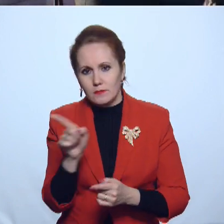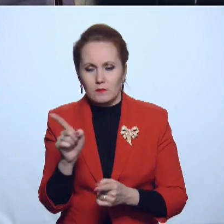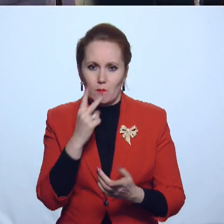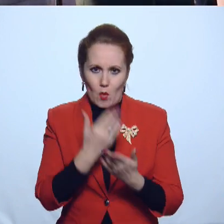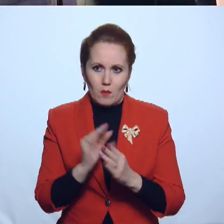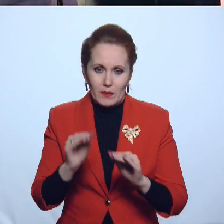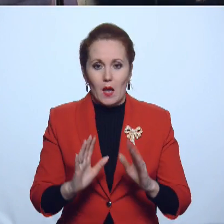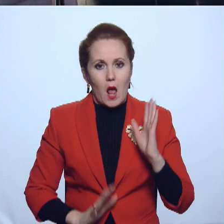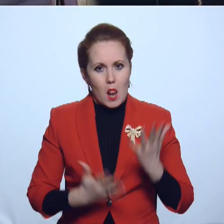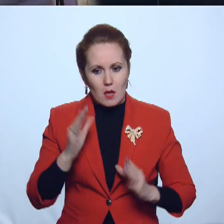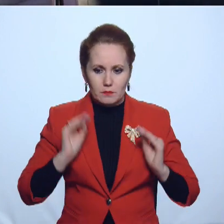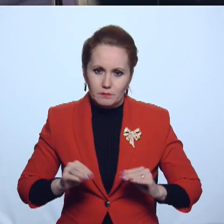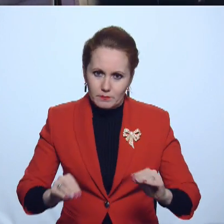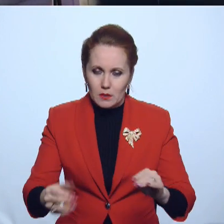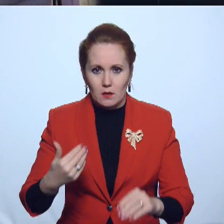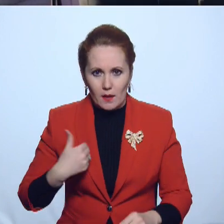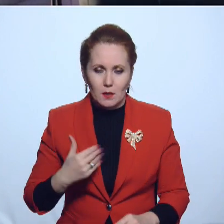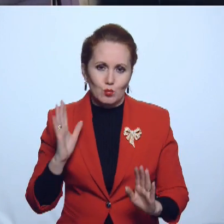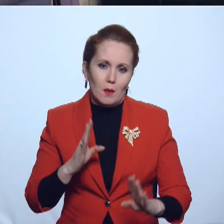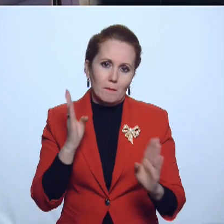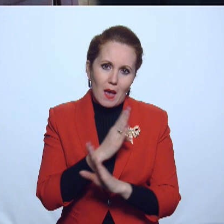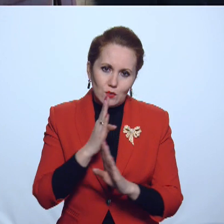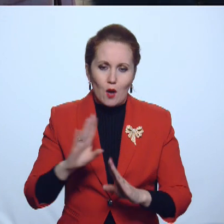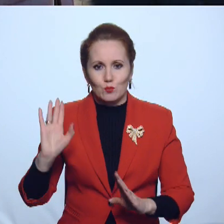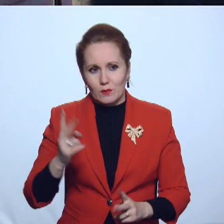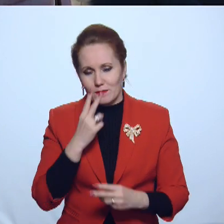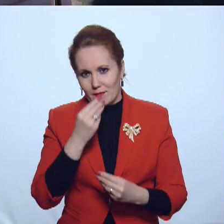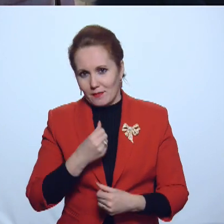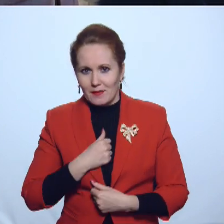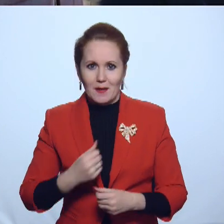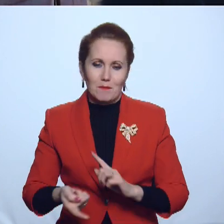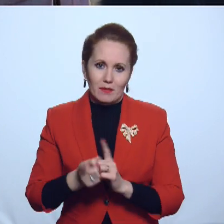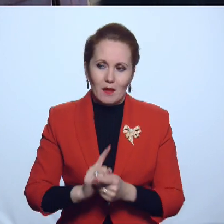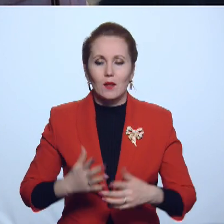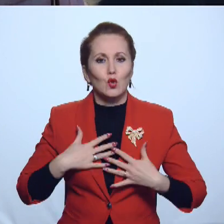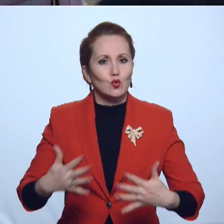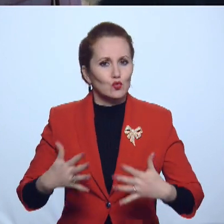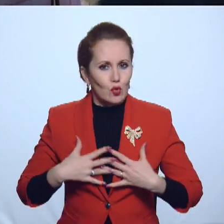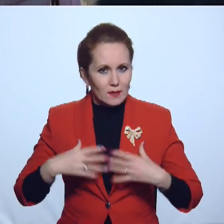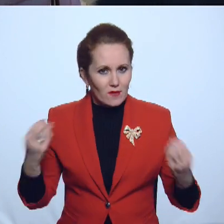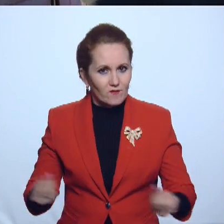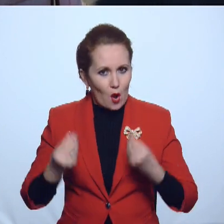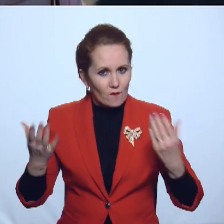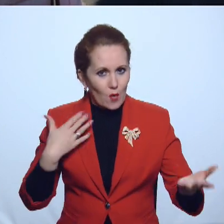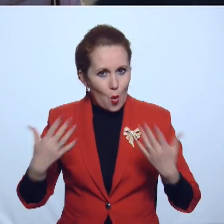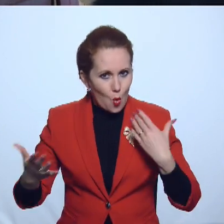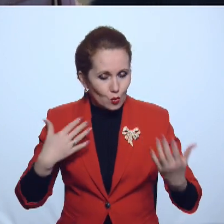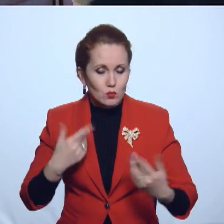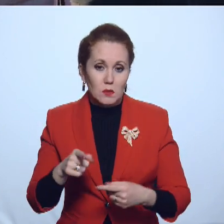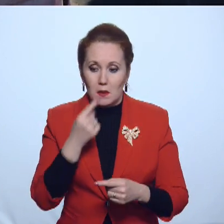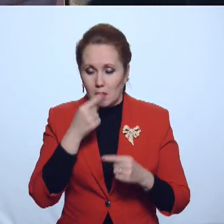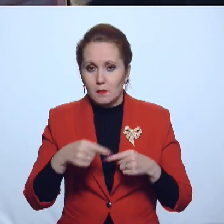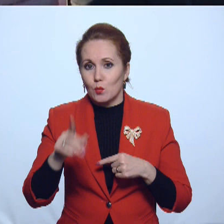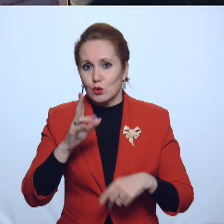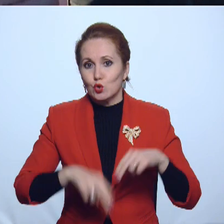и лесопосадки. То есть пейзаж будет меняться, люди будут дышать свежим воздухом. Тут недалеко